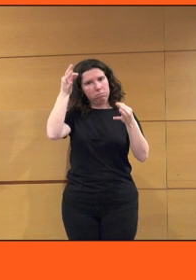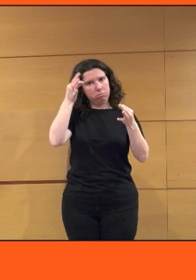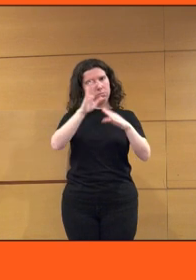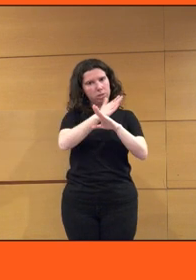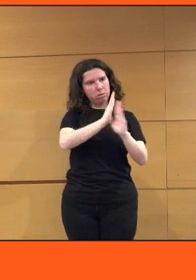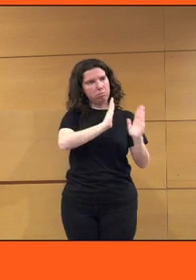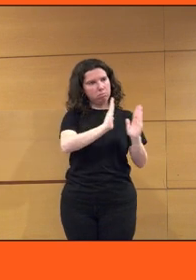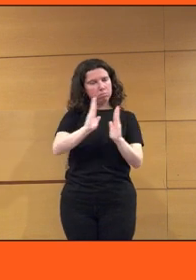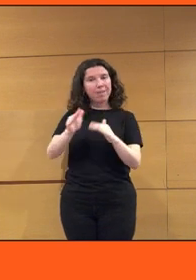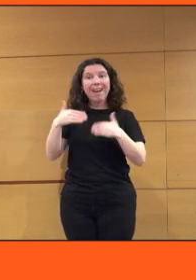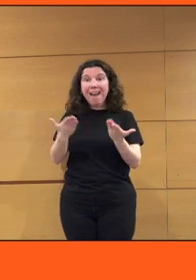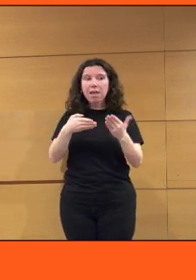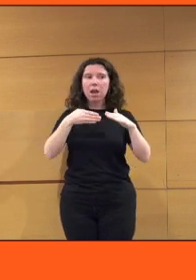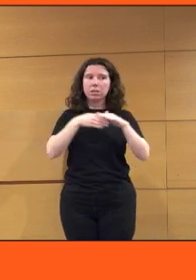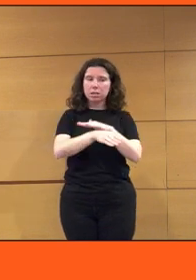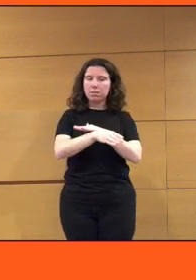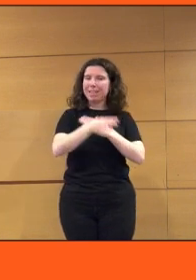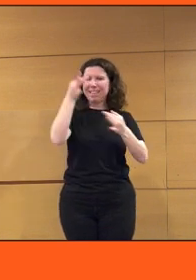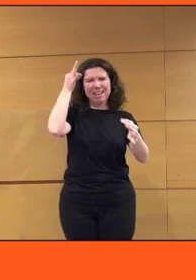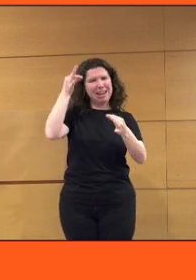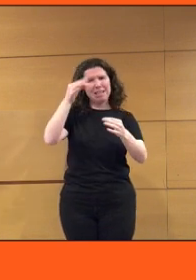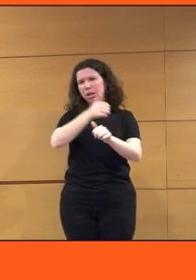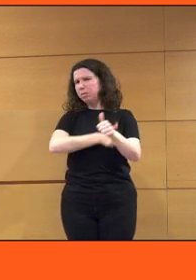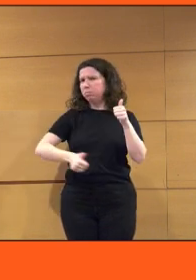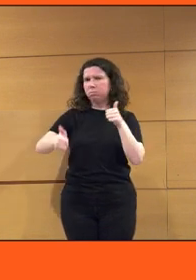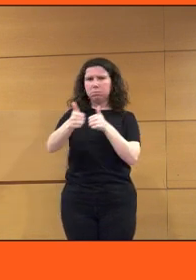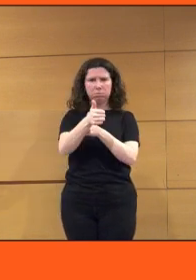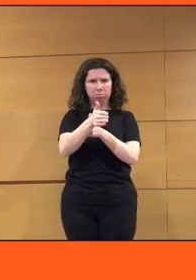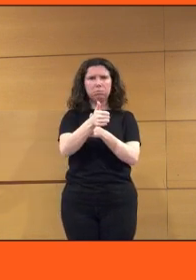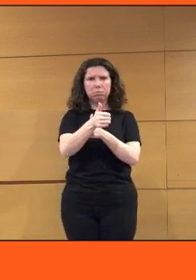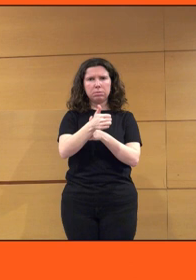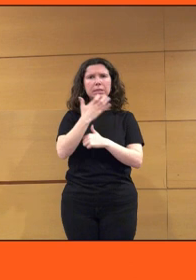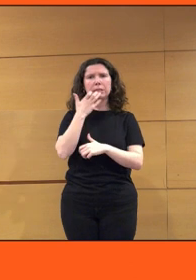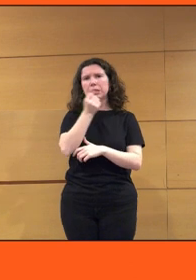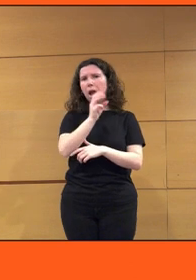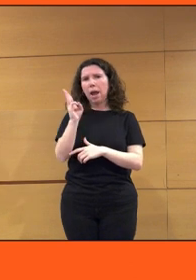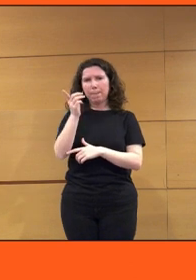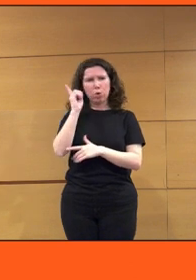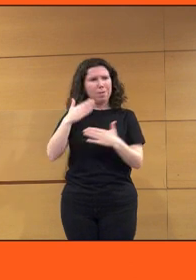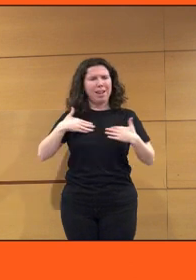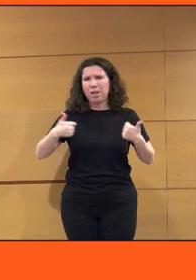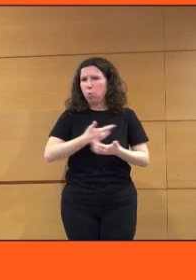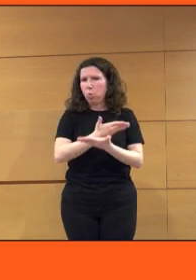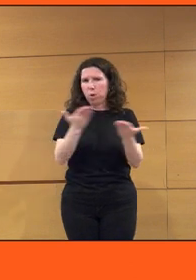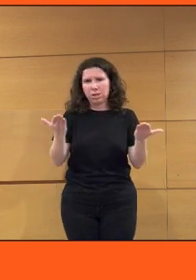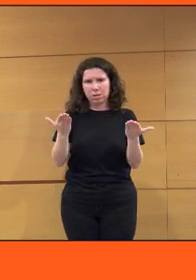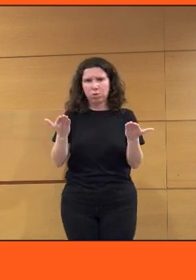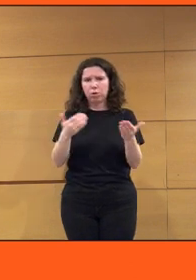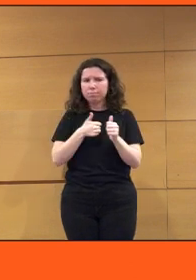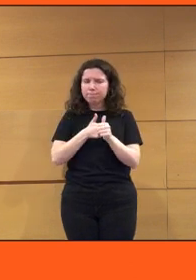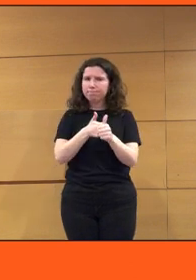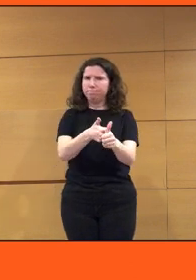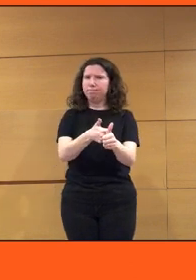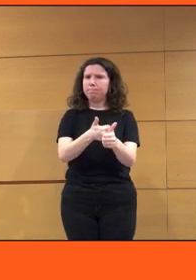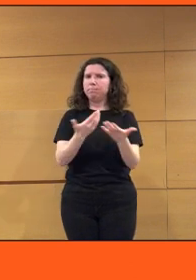ara l'accessibilitat és un criteri imprescindible en l'autorització de qualsevol aplicació mòbil. Això comporta treballar conjuntament